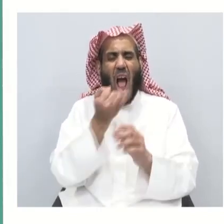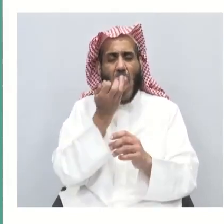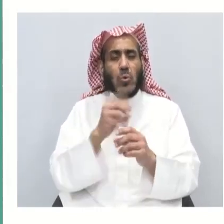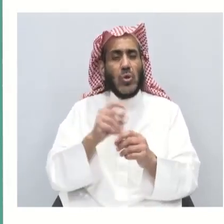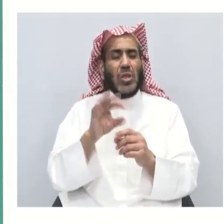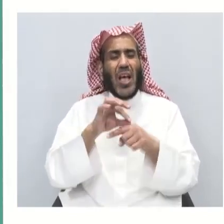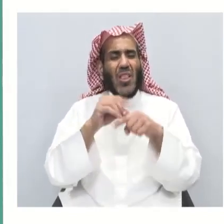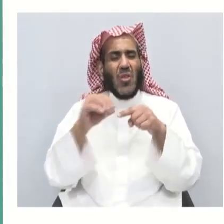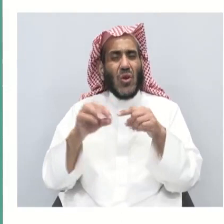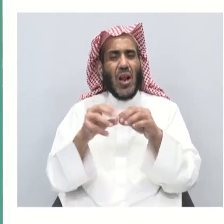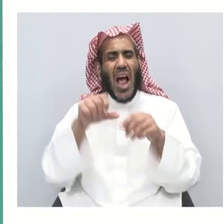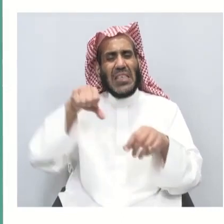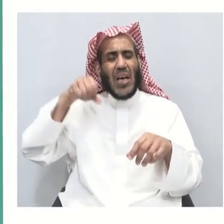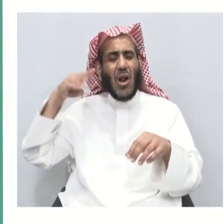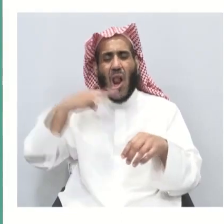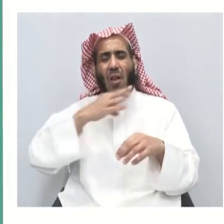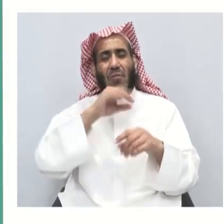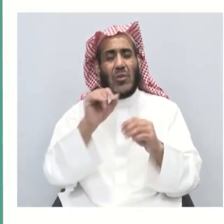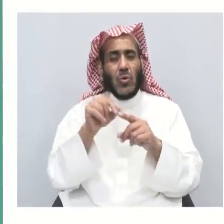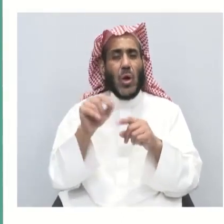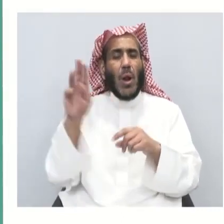الفاصوليا، البازلاء والبتونيا.